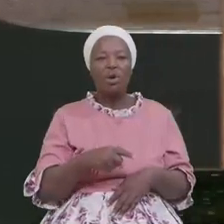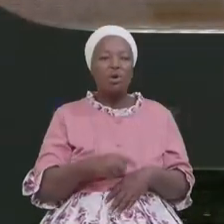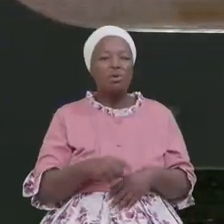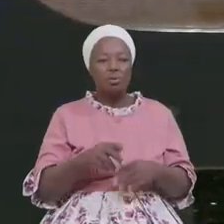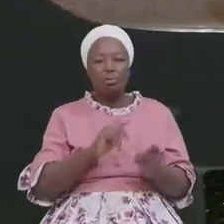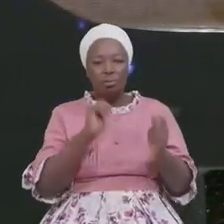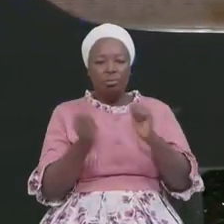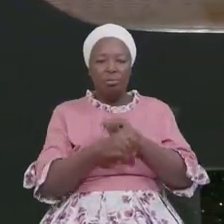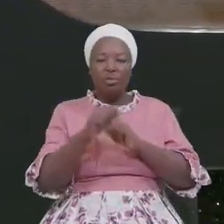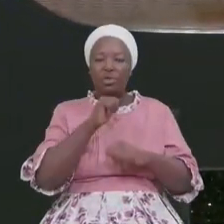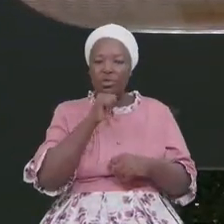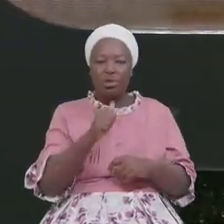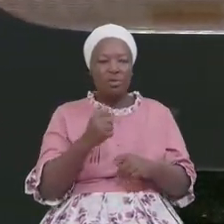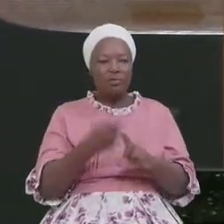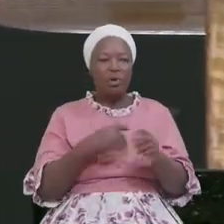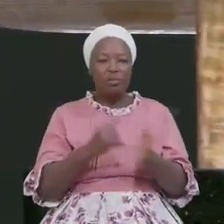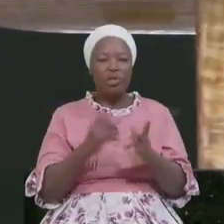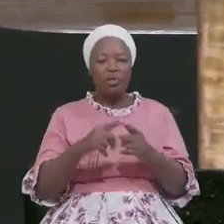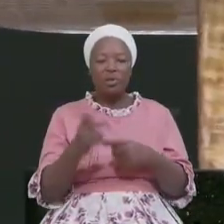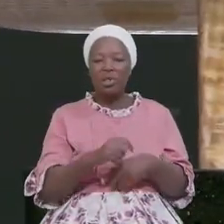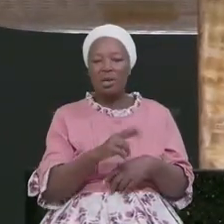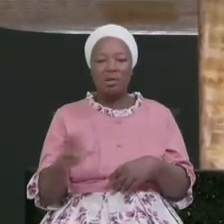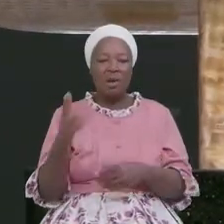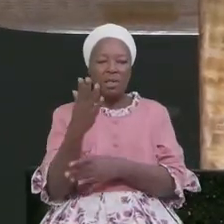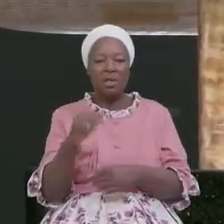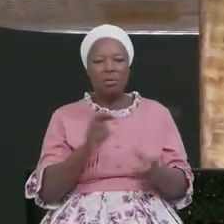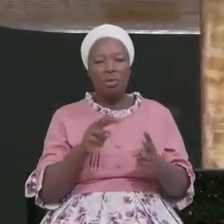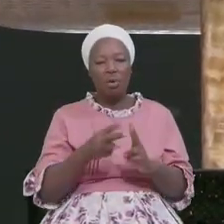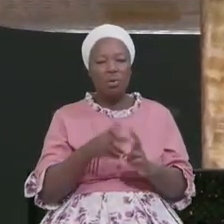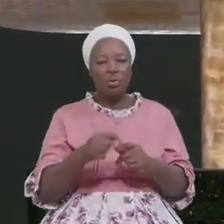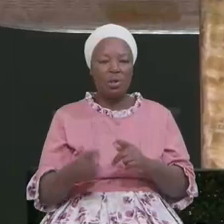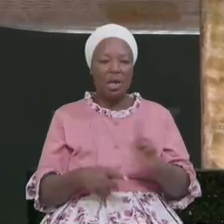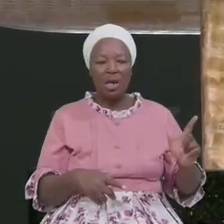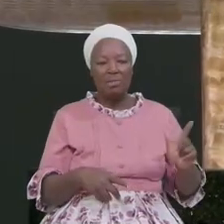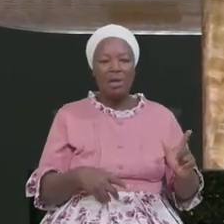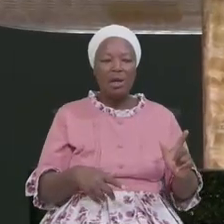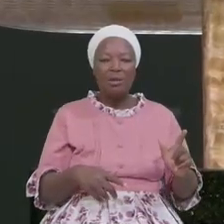à gauche, afin de réussir dans tout ce que tu